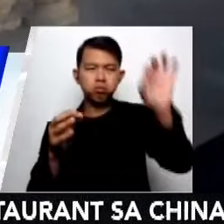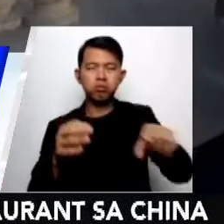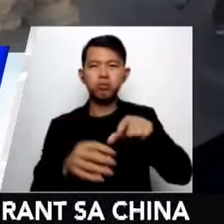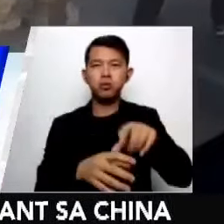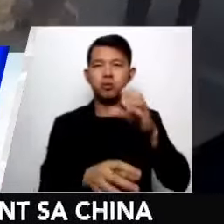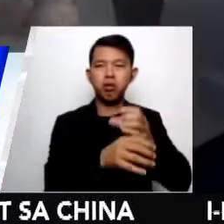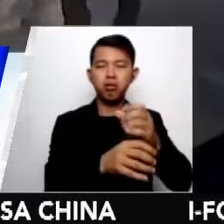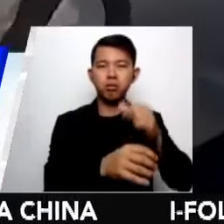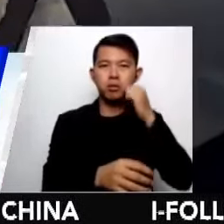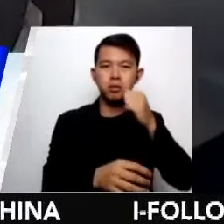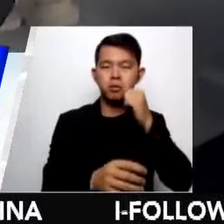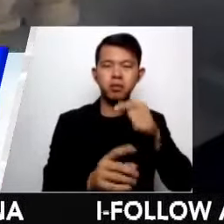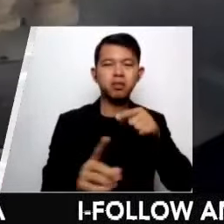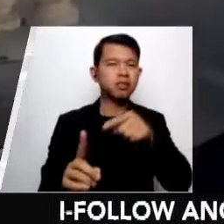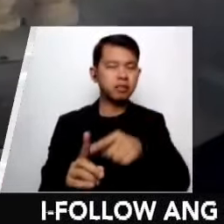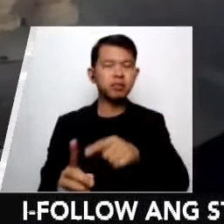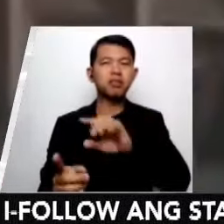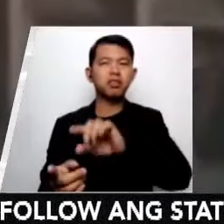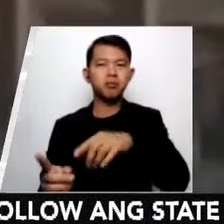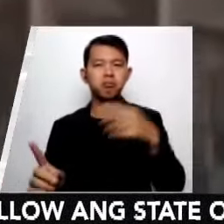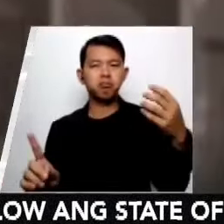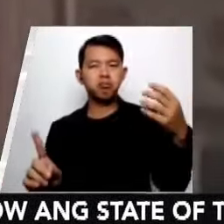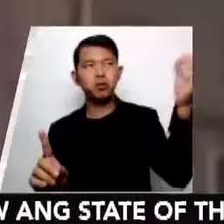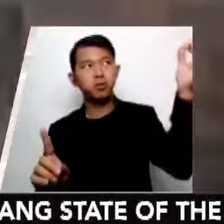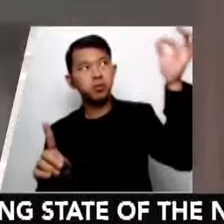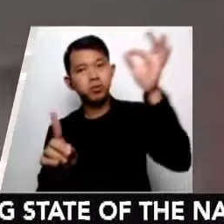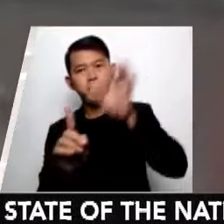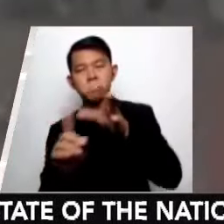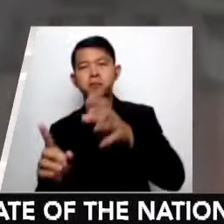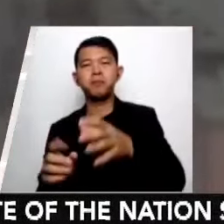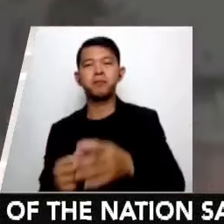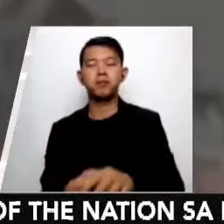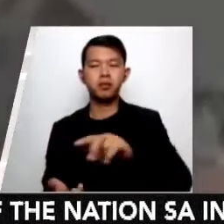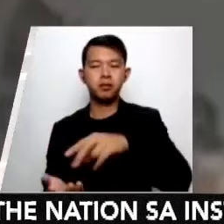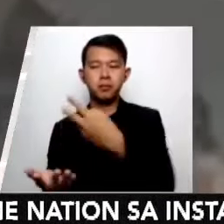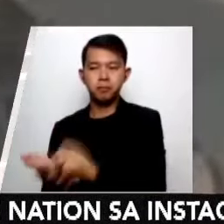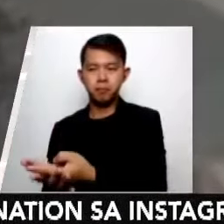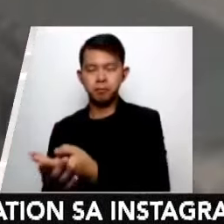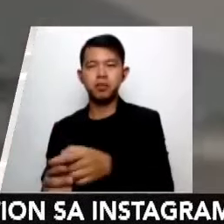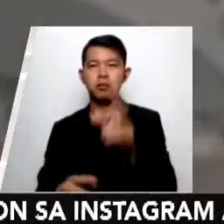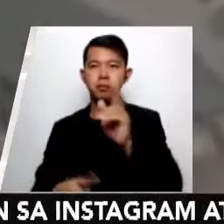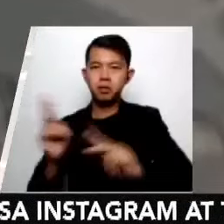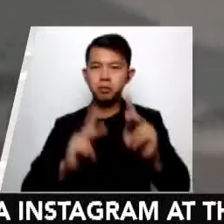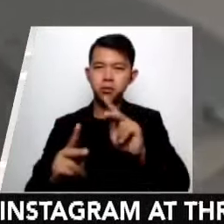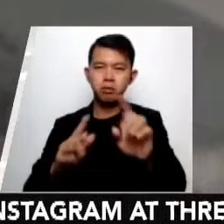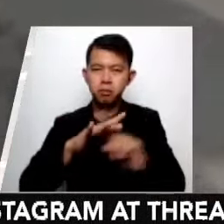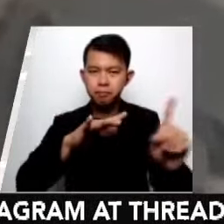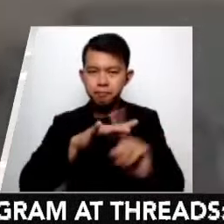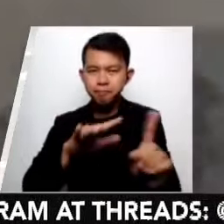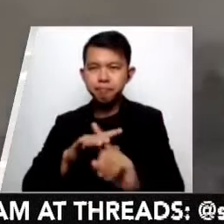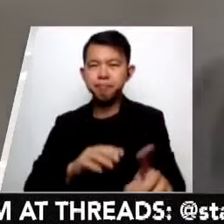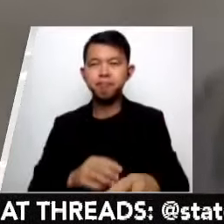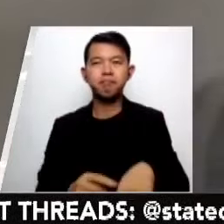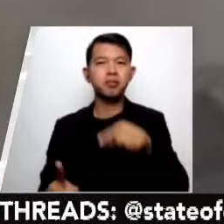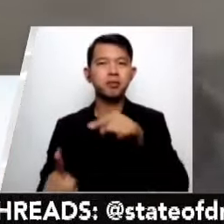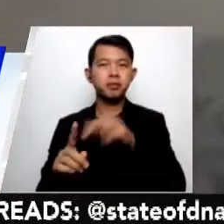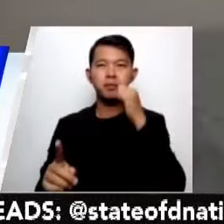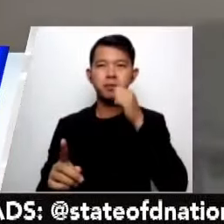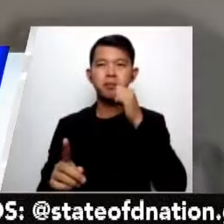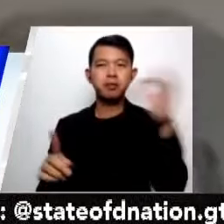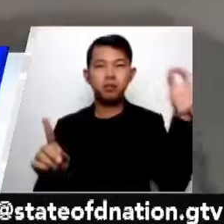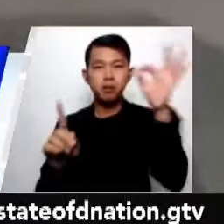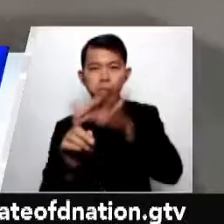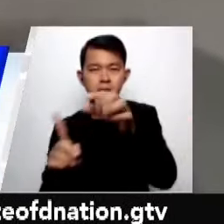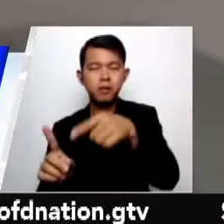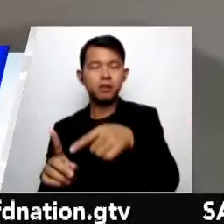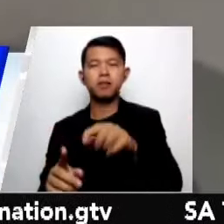siya. Nagtakbuhan naman ng ibang nasa paligid. Di malinaw kung anong sinapit ng babae. Di bababa sa 2 ang patay